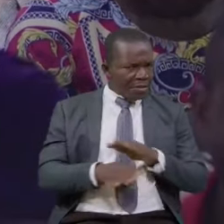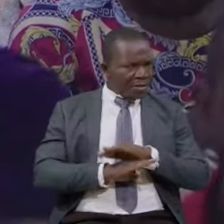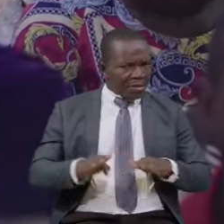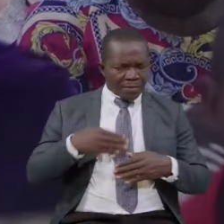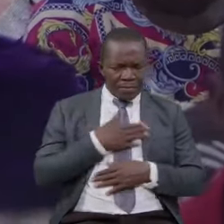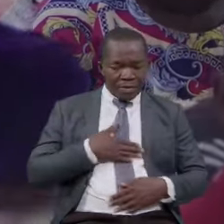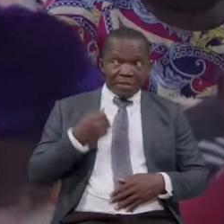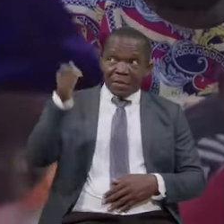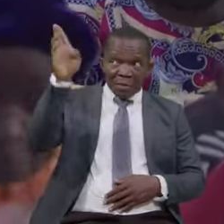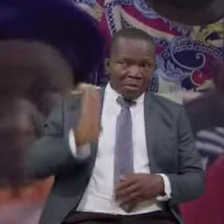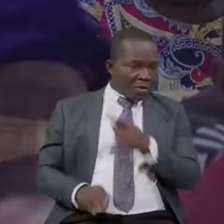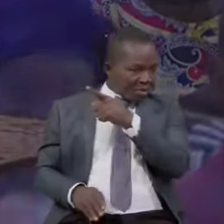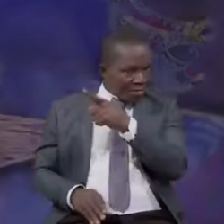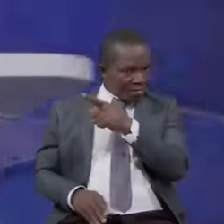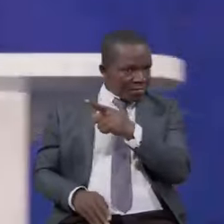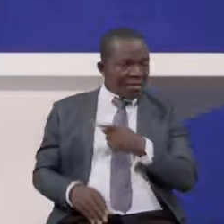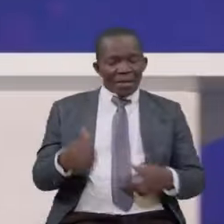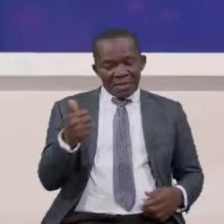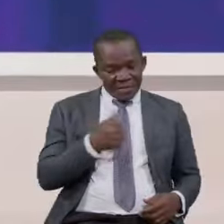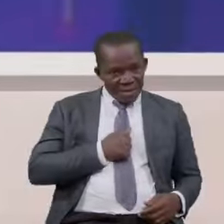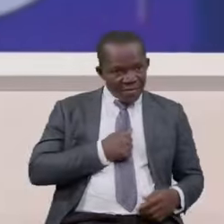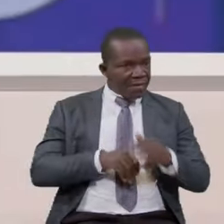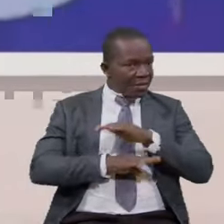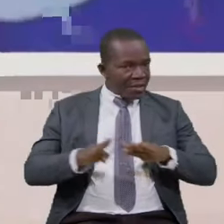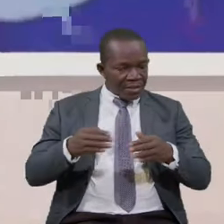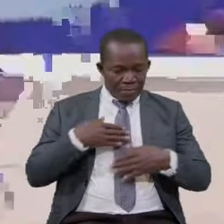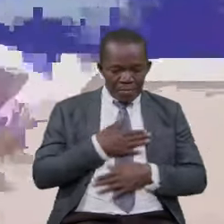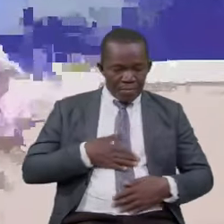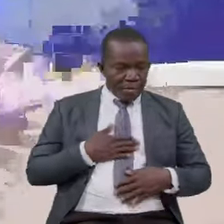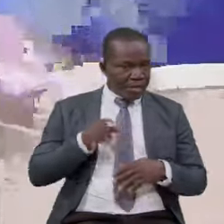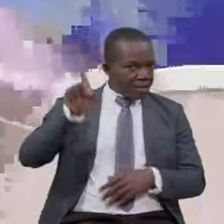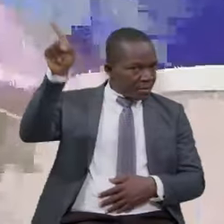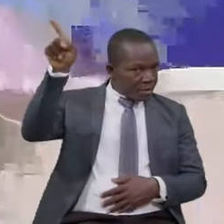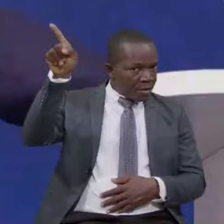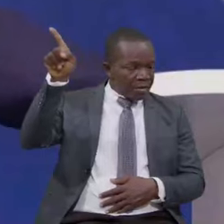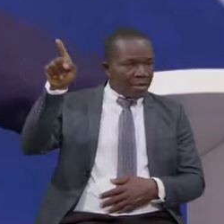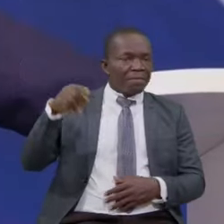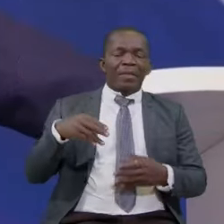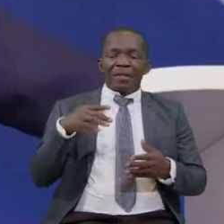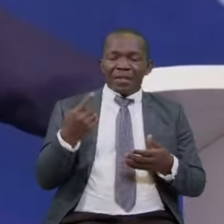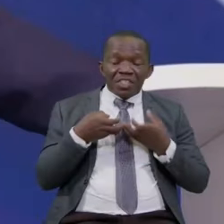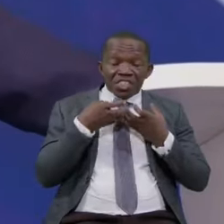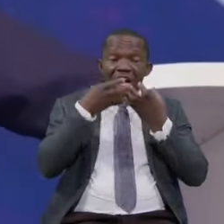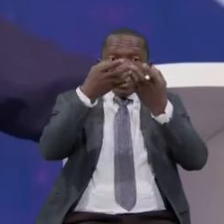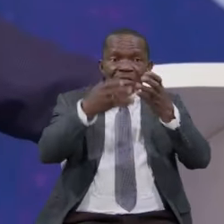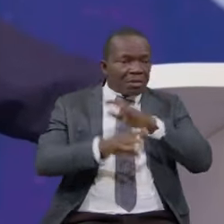moi ne lui est pas agréable les cris de lui est pas agréable parler en